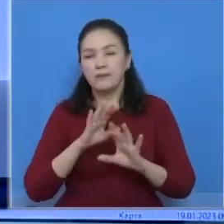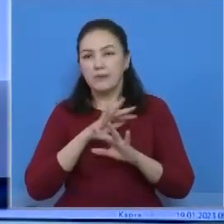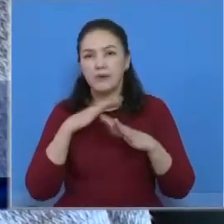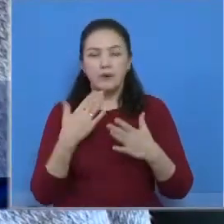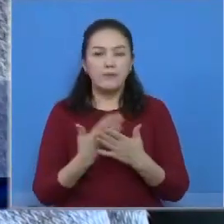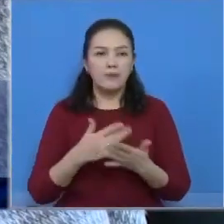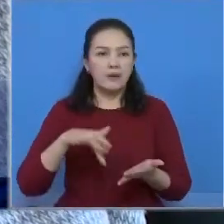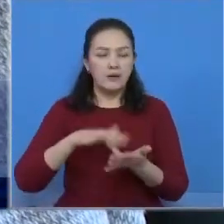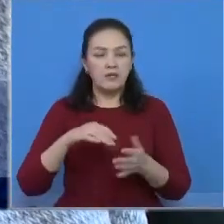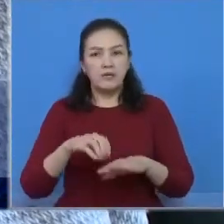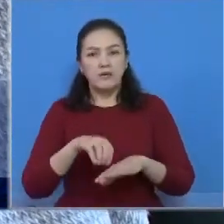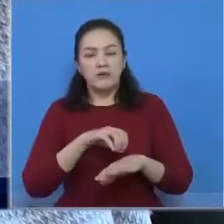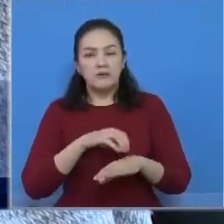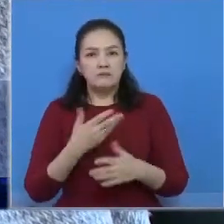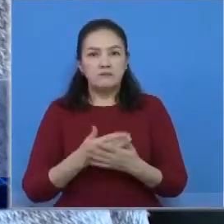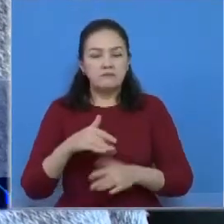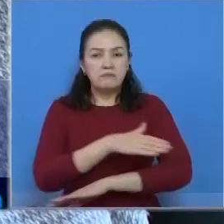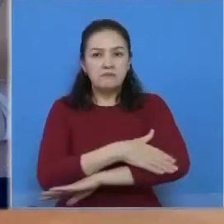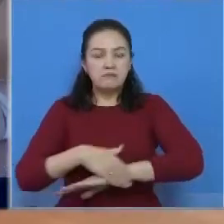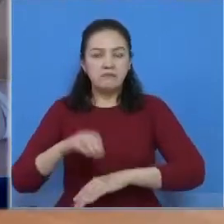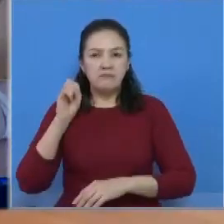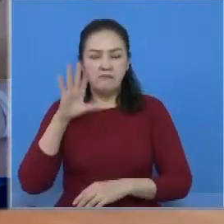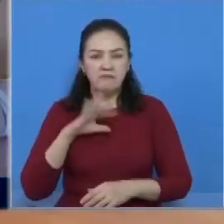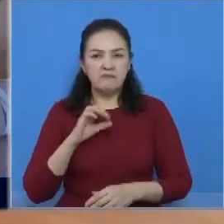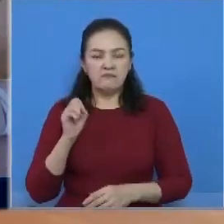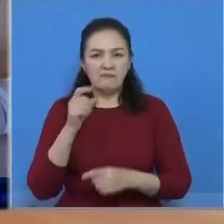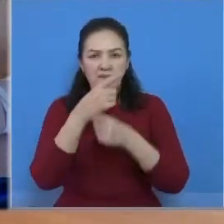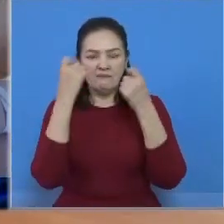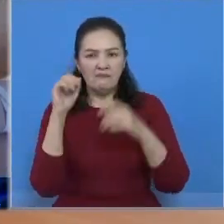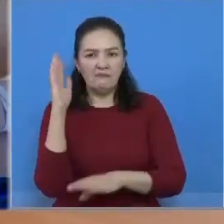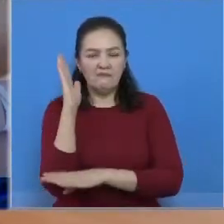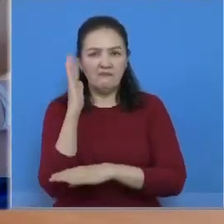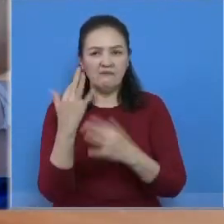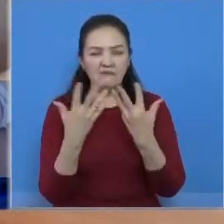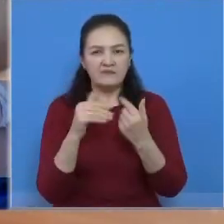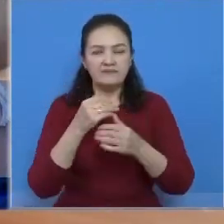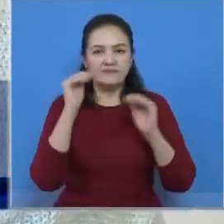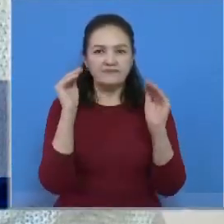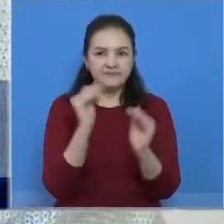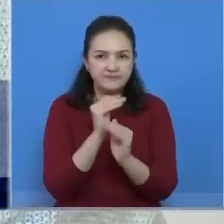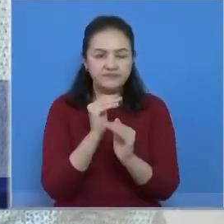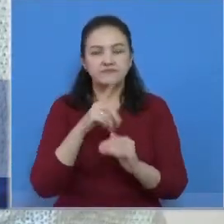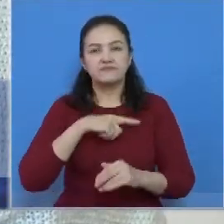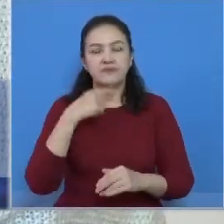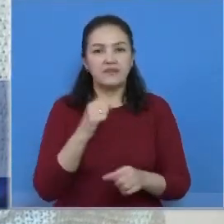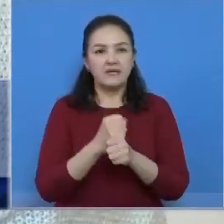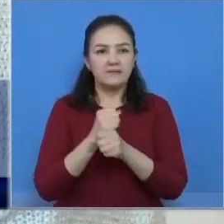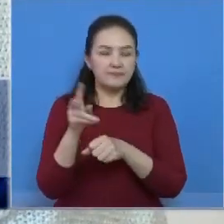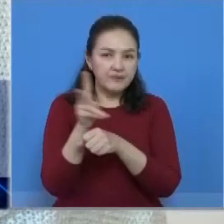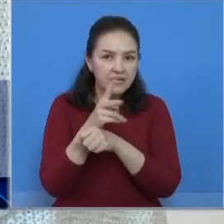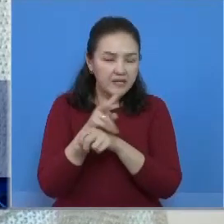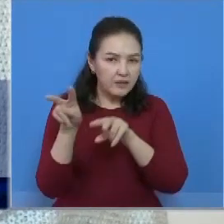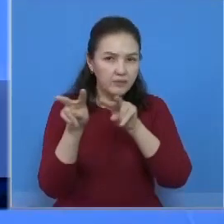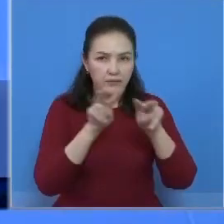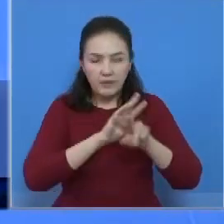емес. Қала басшысы шаһар көшелеріндегі жол белгілерінің ақпараттандыру тақтайшаларының саны аз екенін де ескертті. Жұмысты камерадан ғана